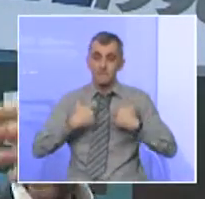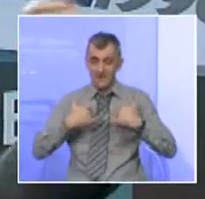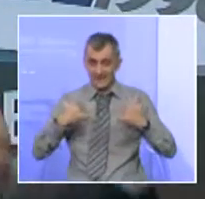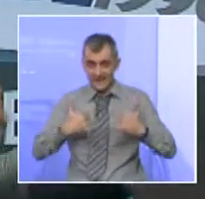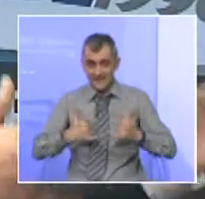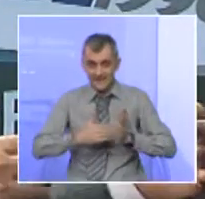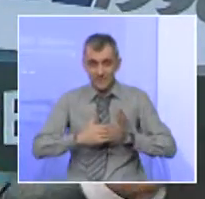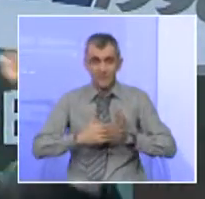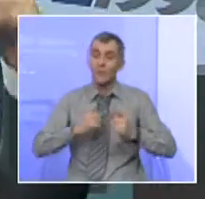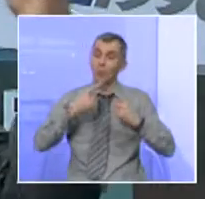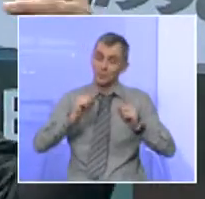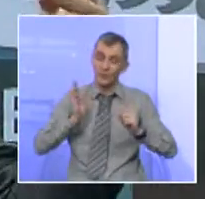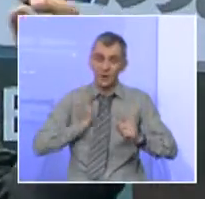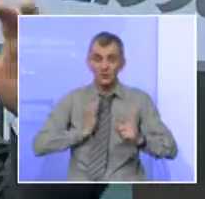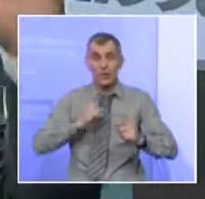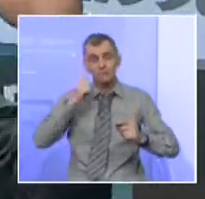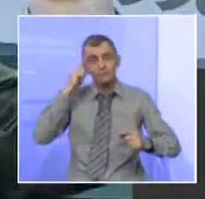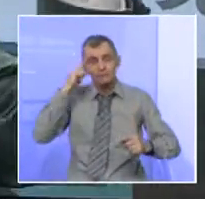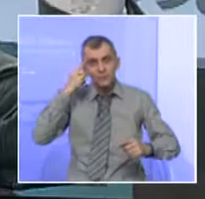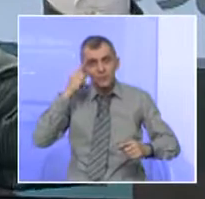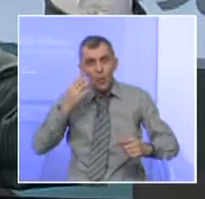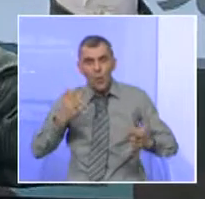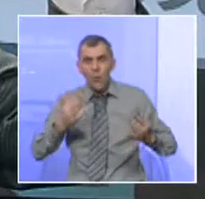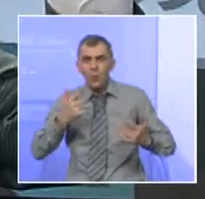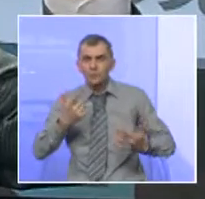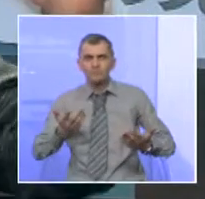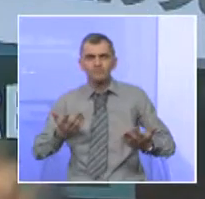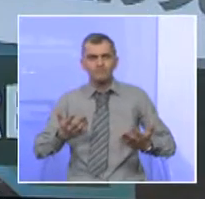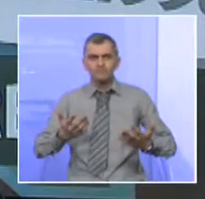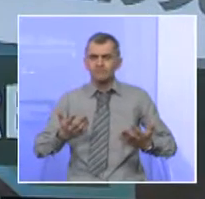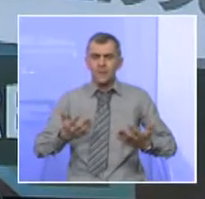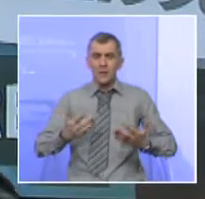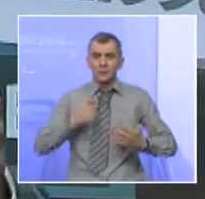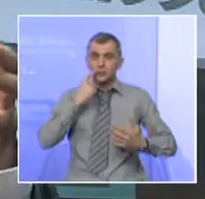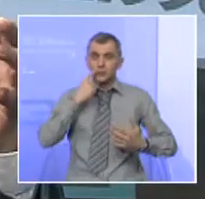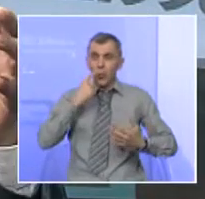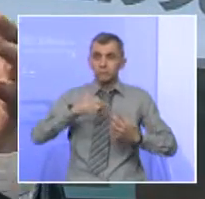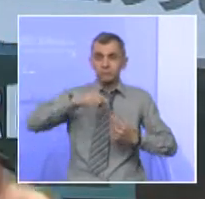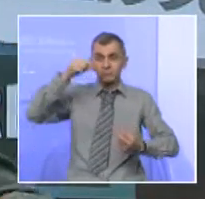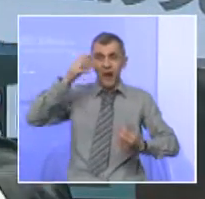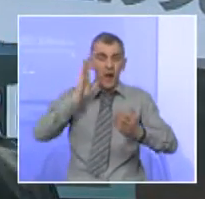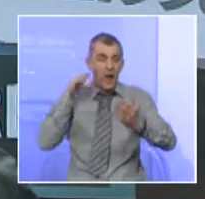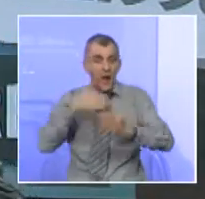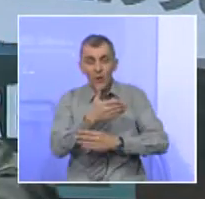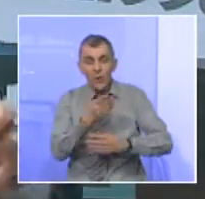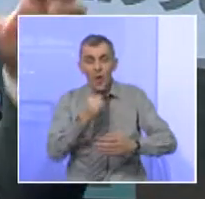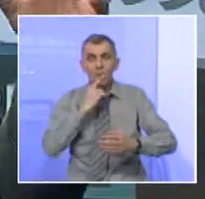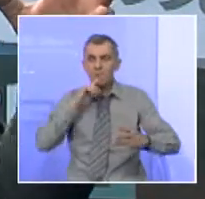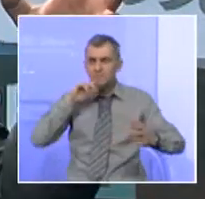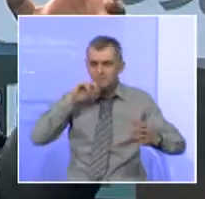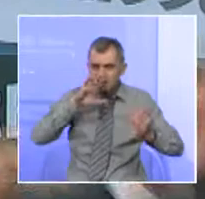ne, pogotovo građani, da zamišljaju koliki su ti zubi, ti hajkula koje otimaju,